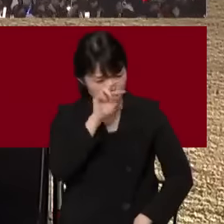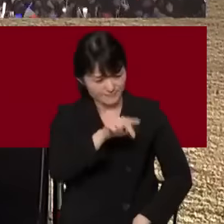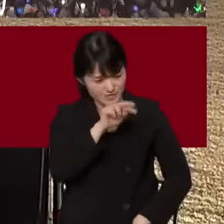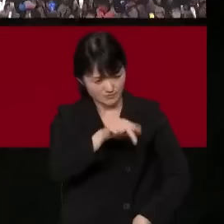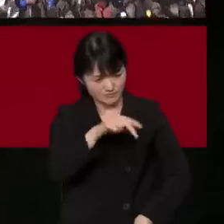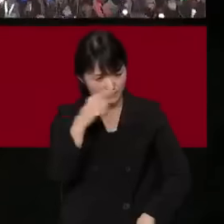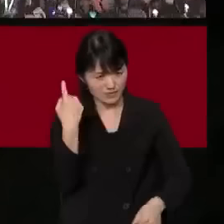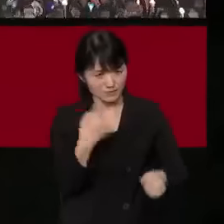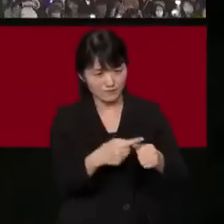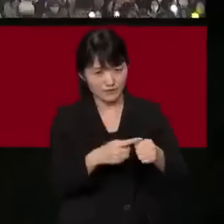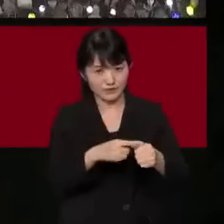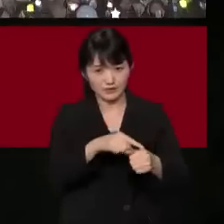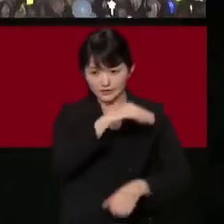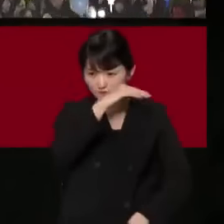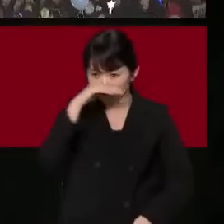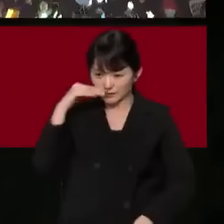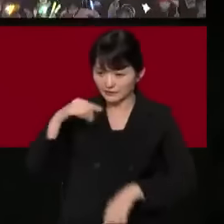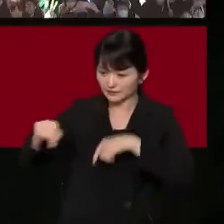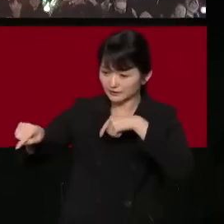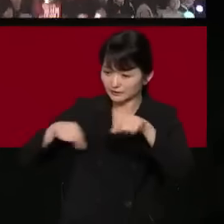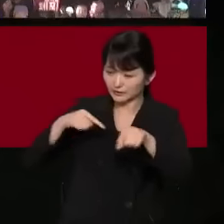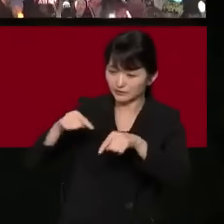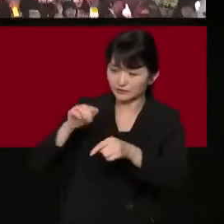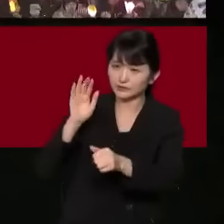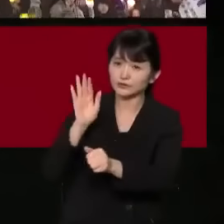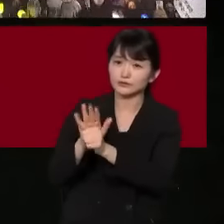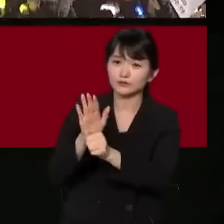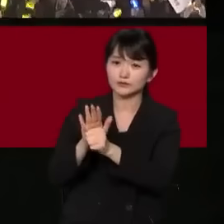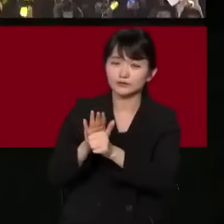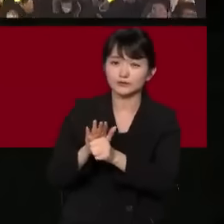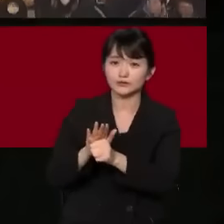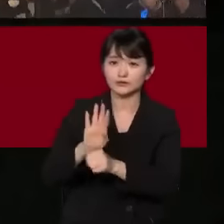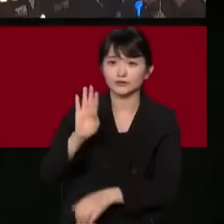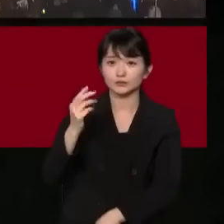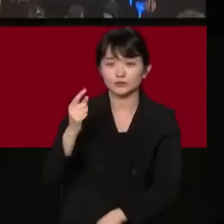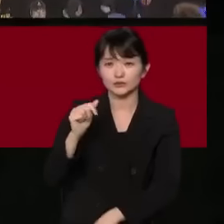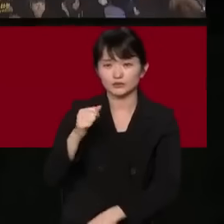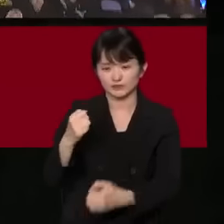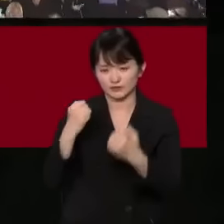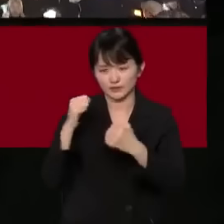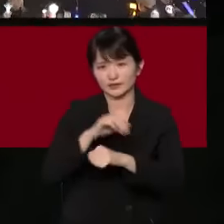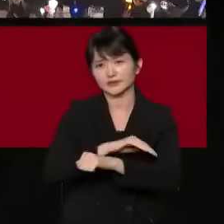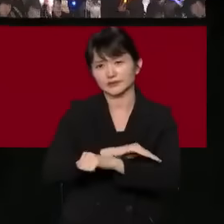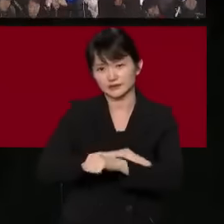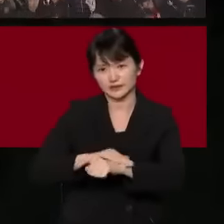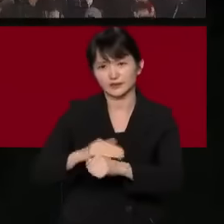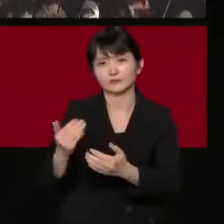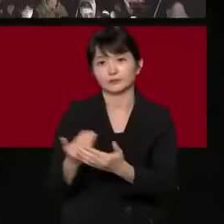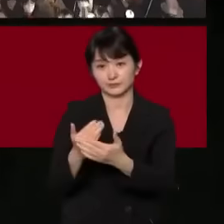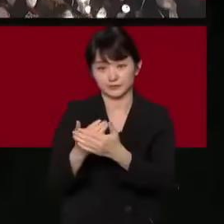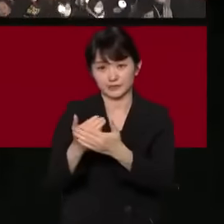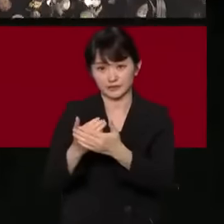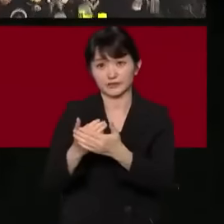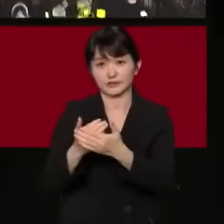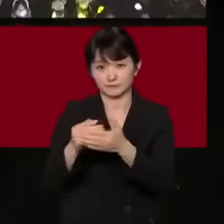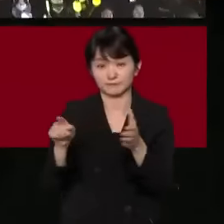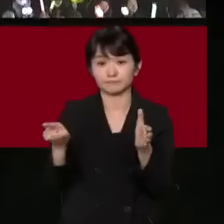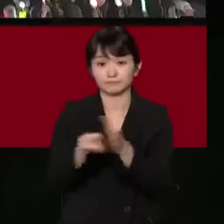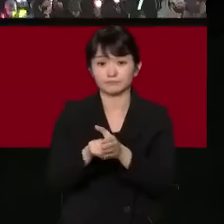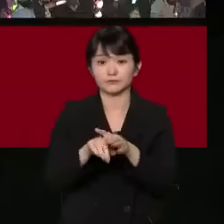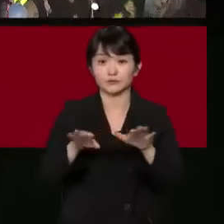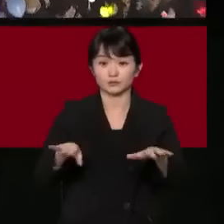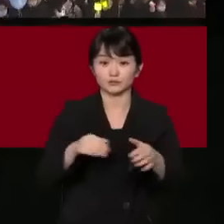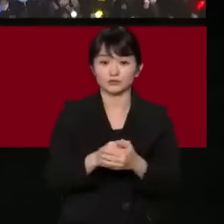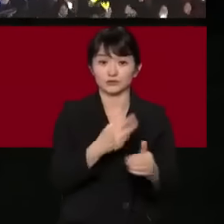제대로 가는 정치는 응원해 주신다면 보수가 건강하게 다시 자랄 수 있을 것이라 감히 믿습니다. 그리고 오늘